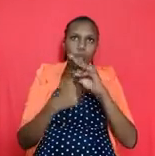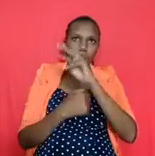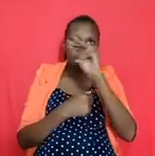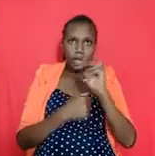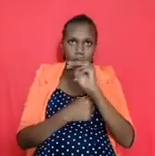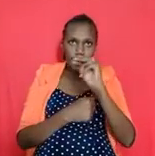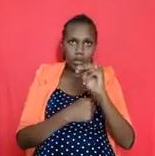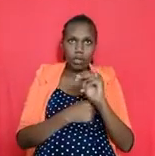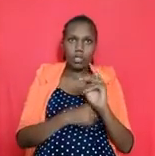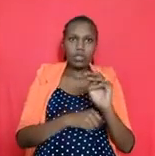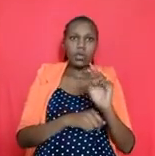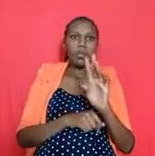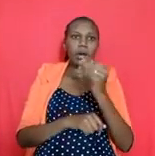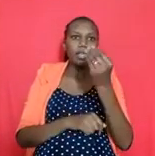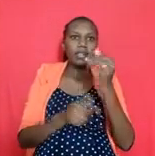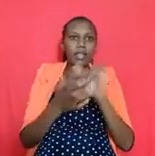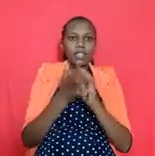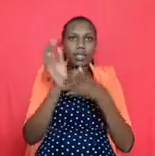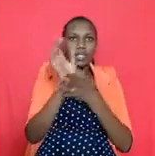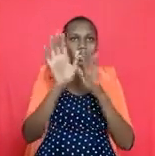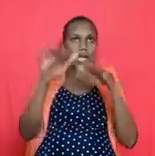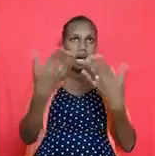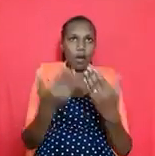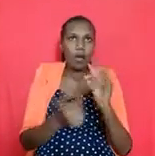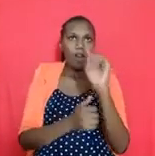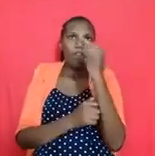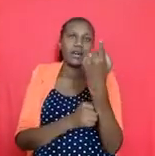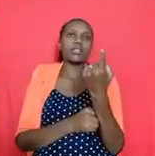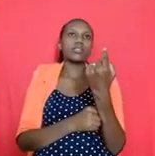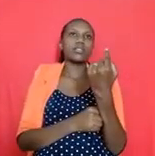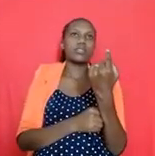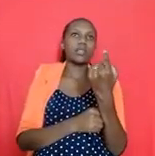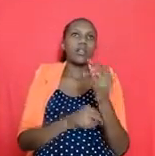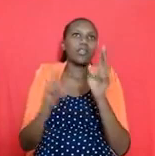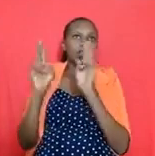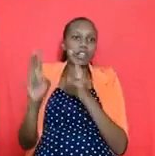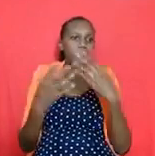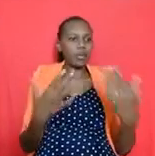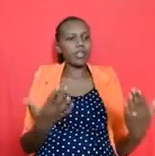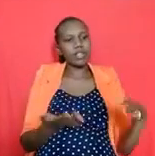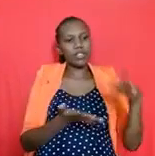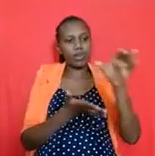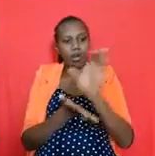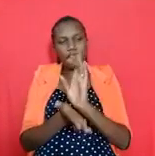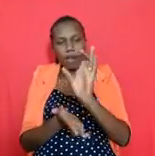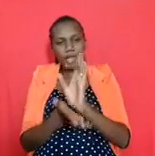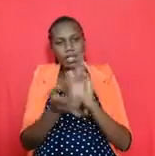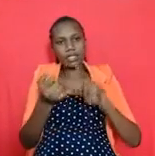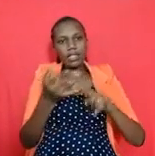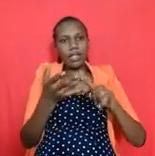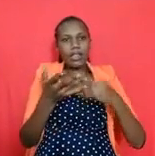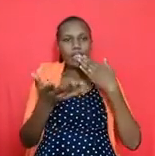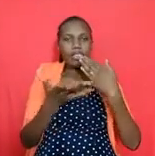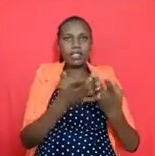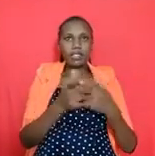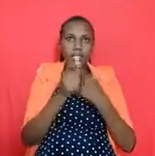icio ikuoneka atia wa mbere ni maundu maria ma kawaida mihothi gucokia